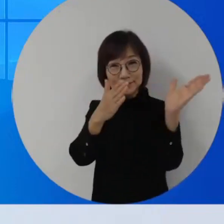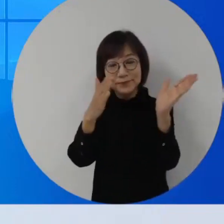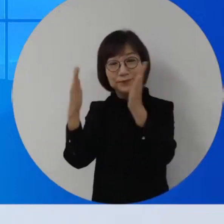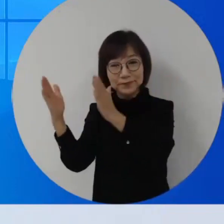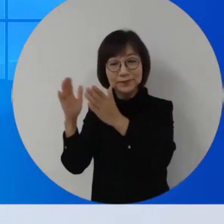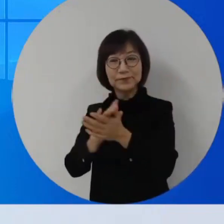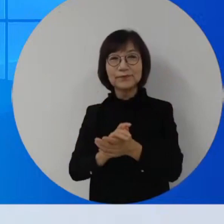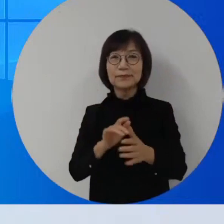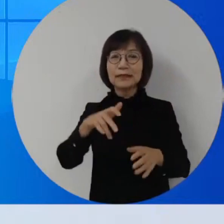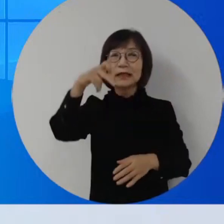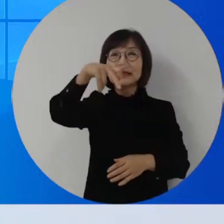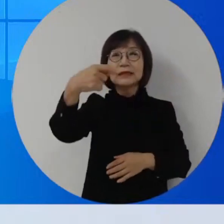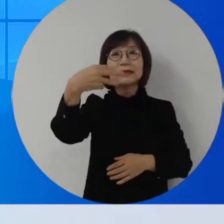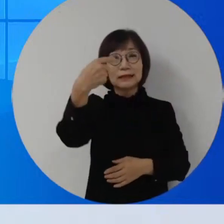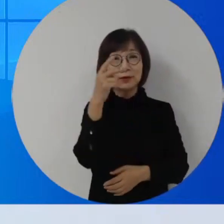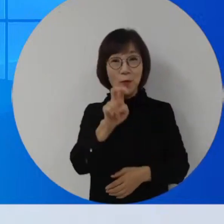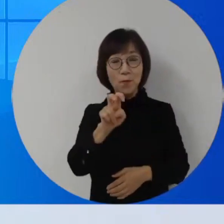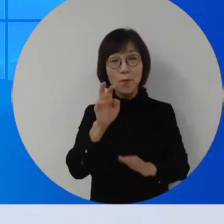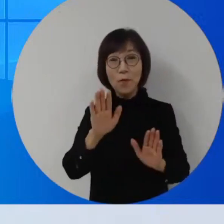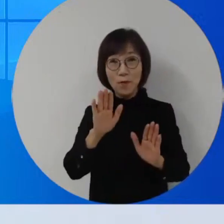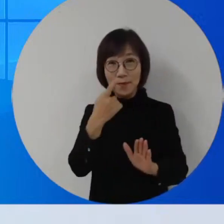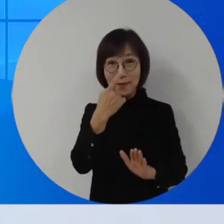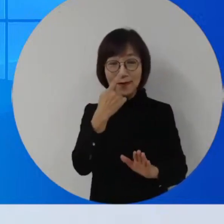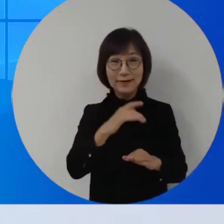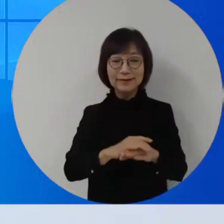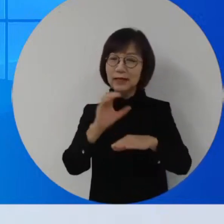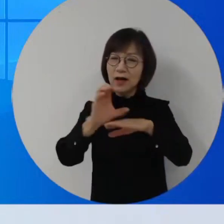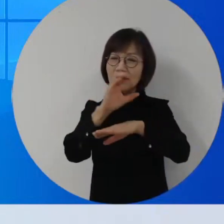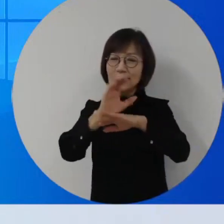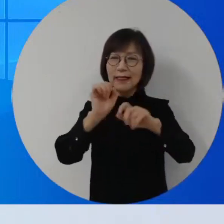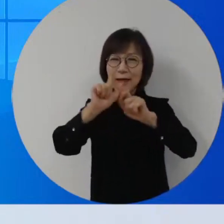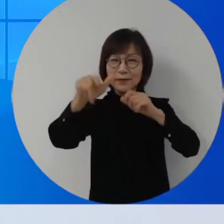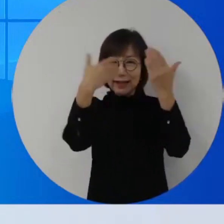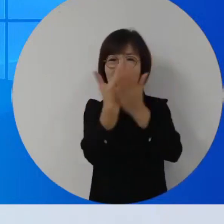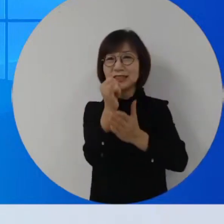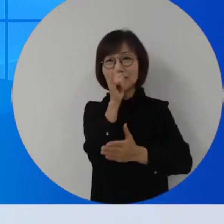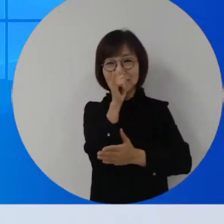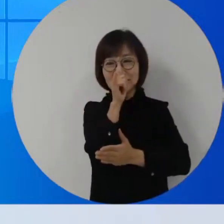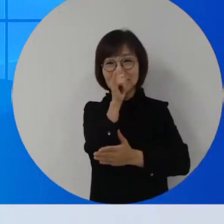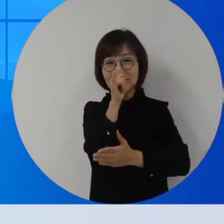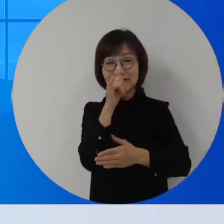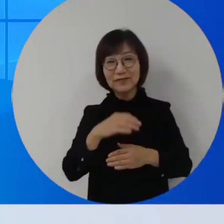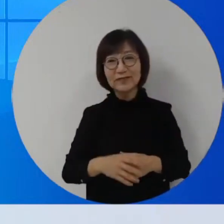그러나 혹시 모르니까 설치하는 과정을 설명을 드리도록 할게요.